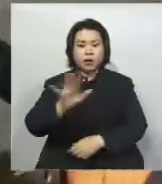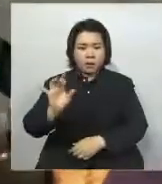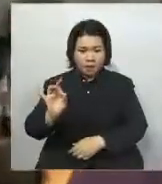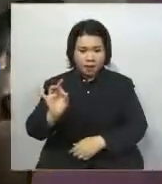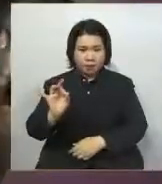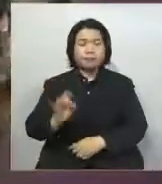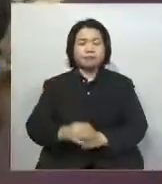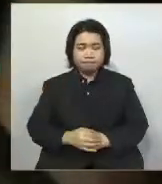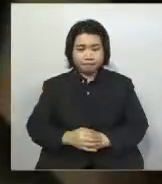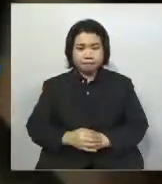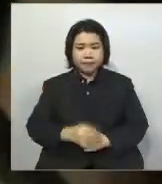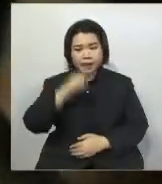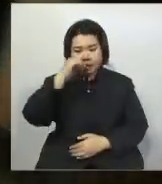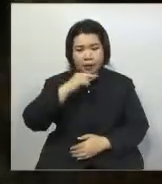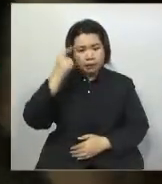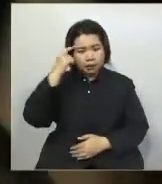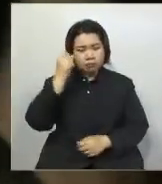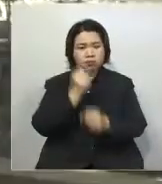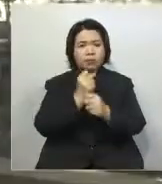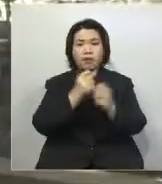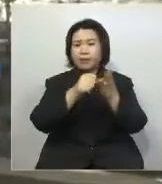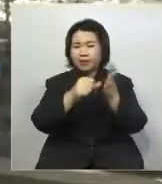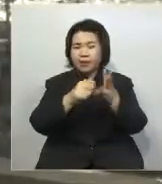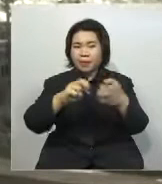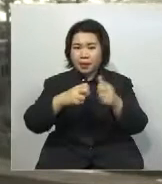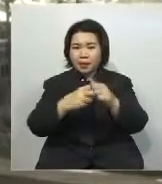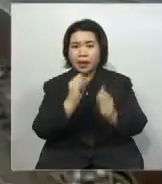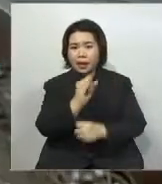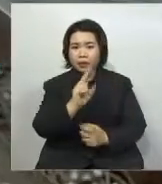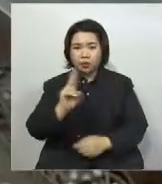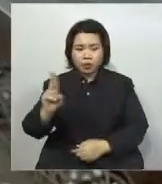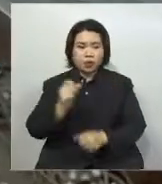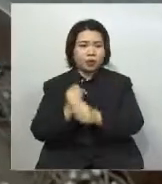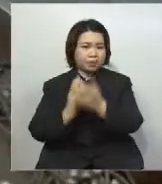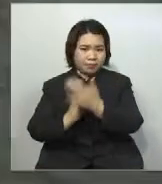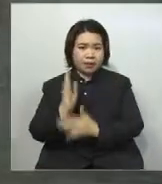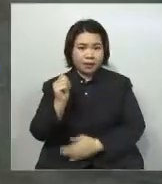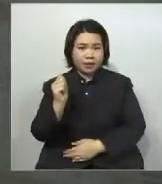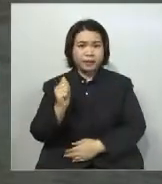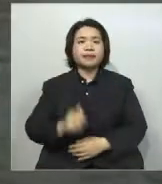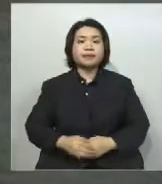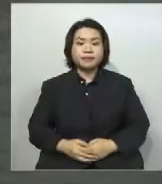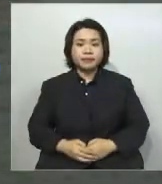2558ไทยได้มุ่งมั่นแก้ไขปัญหา IUU จนประสบความสำเร็จ